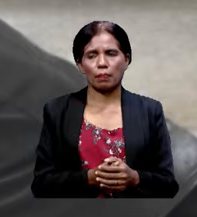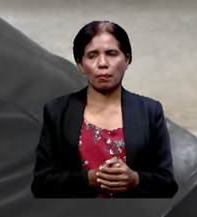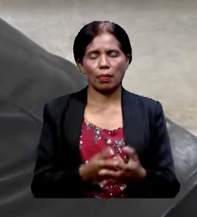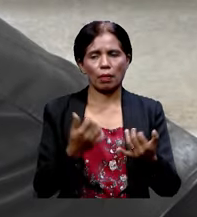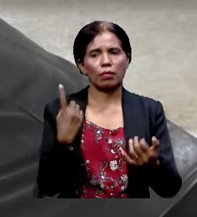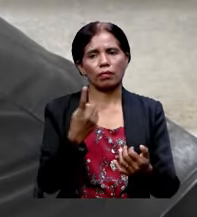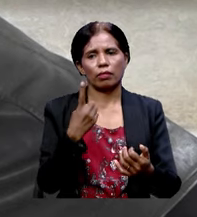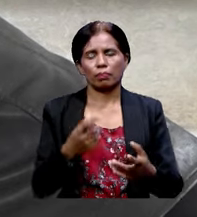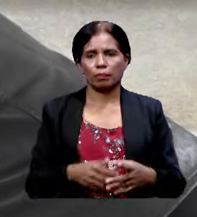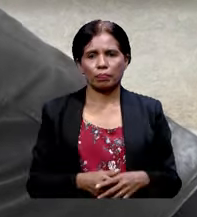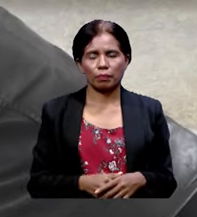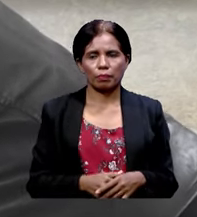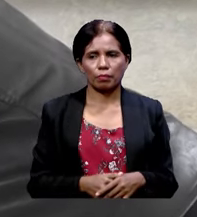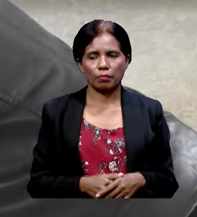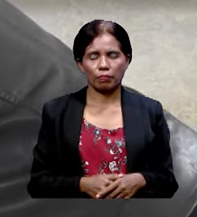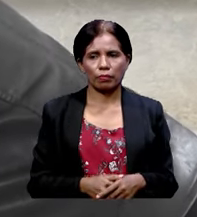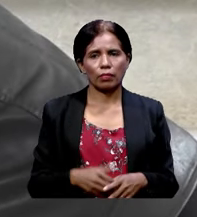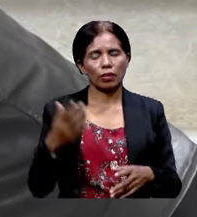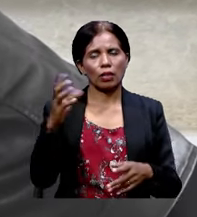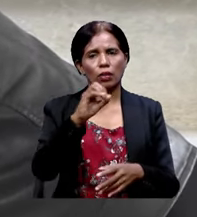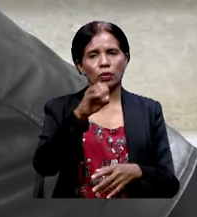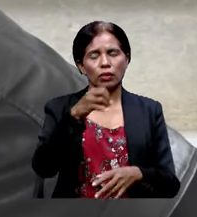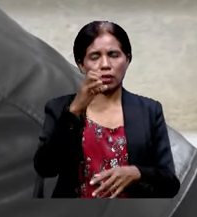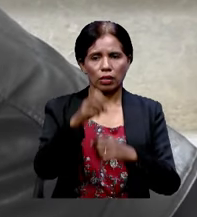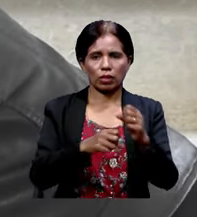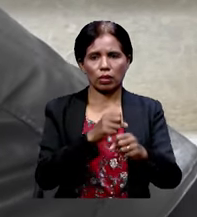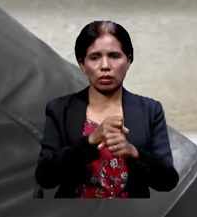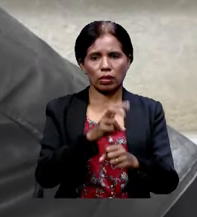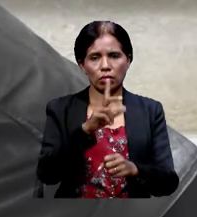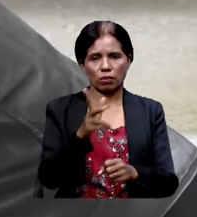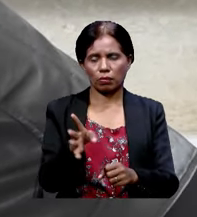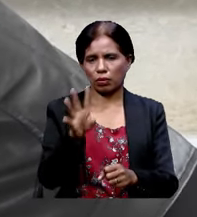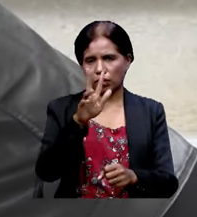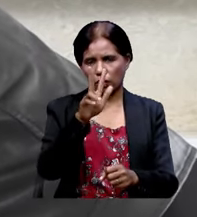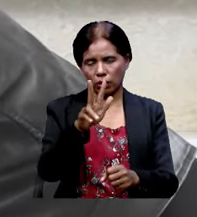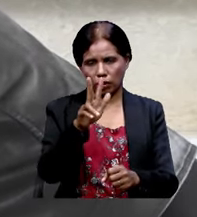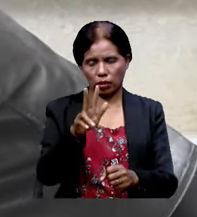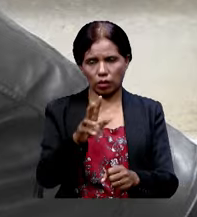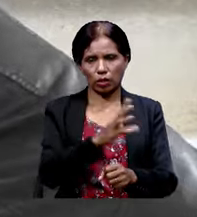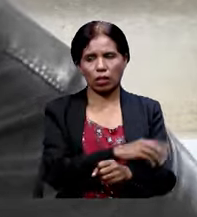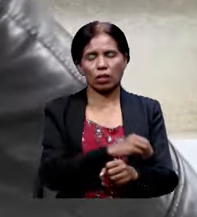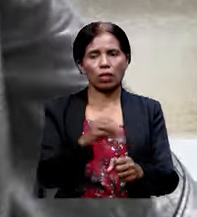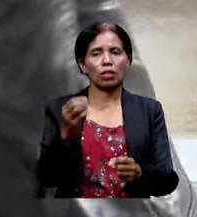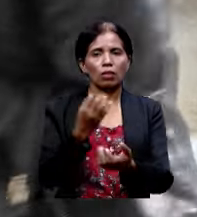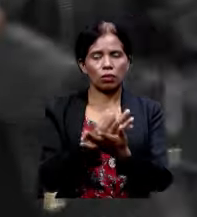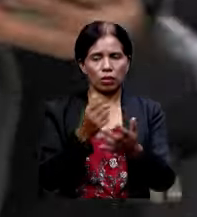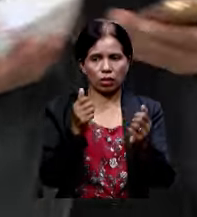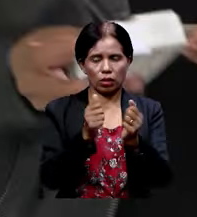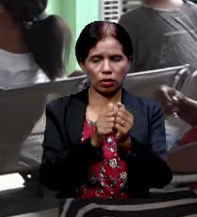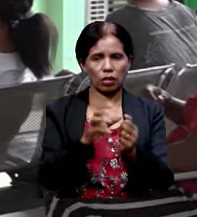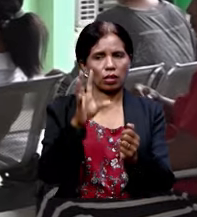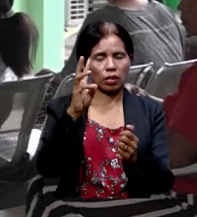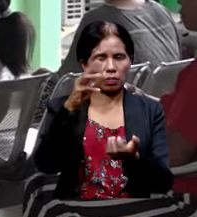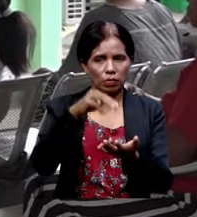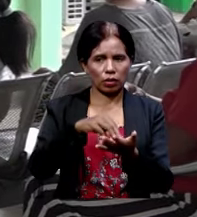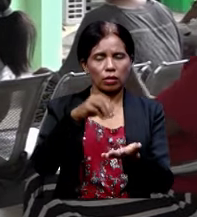helet. Ia orsamentu retifikativu tina rihun rua rua nulu resin tolu nebe ho montanti dolar amerikanu tokonen